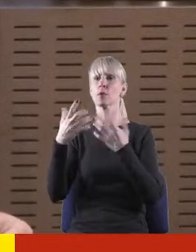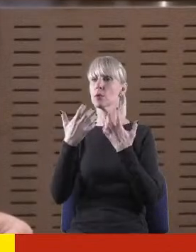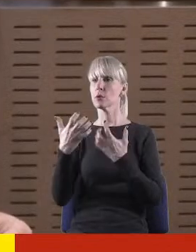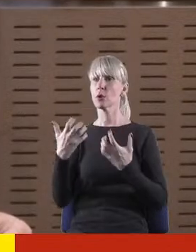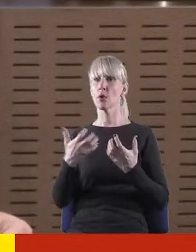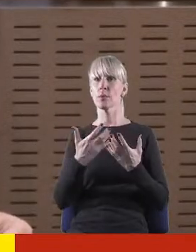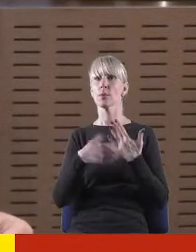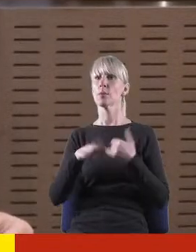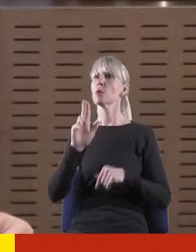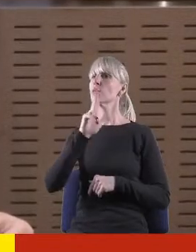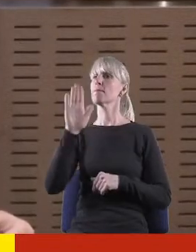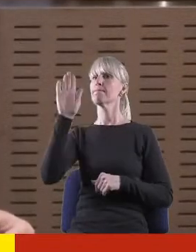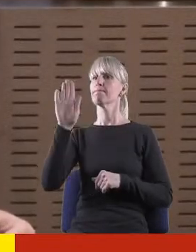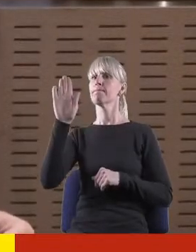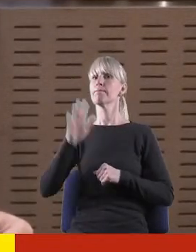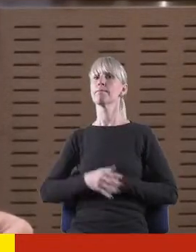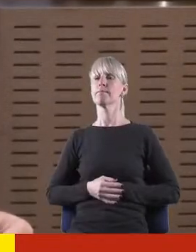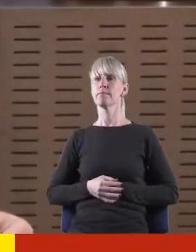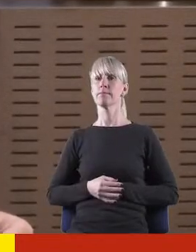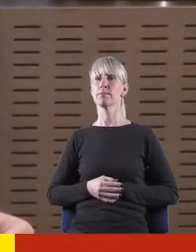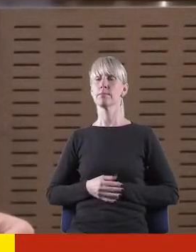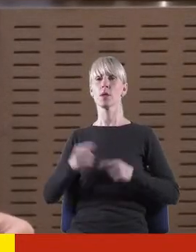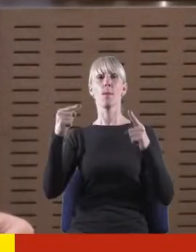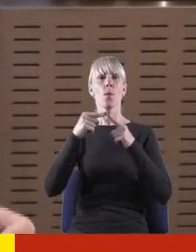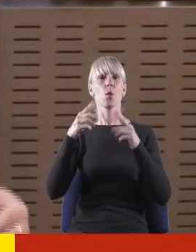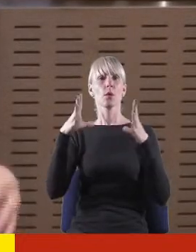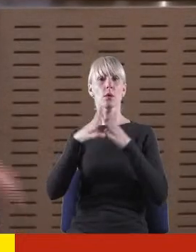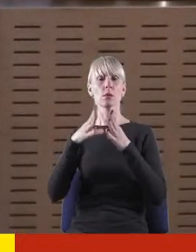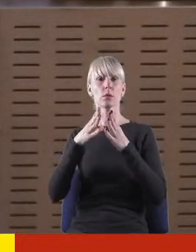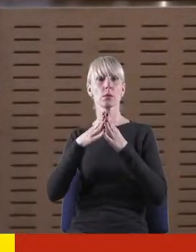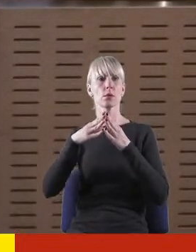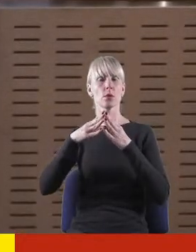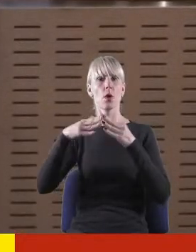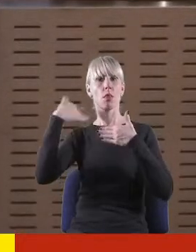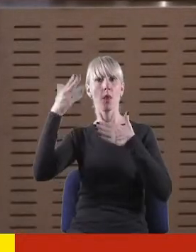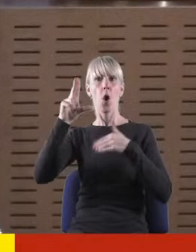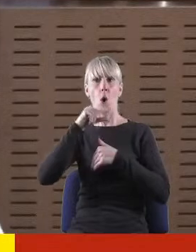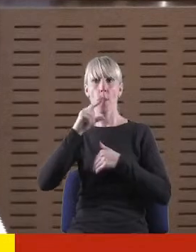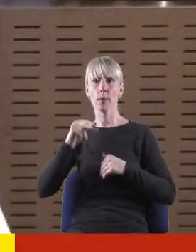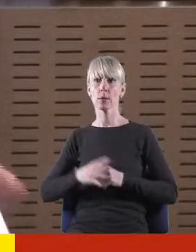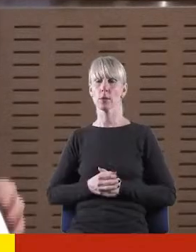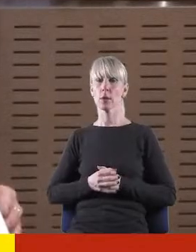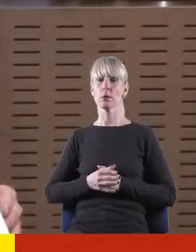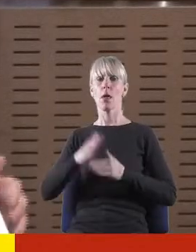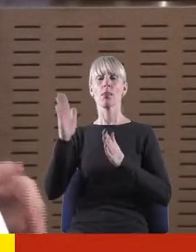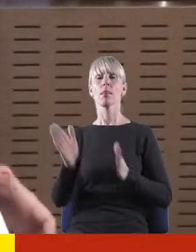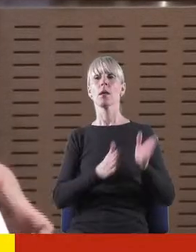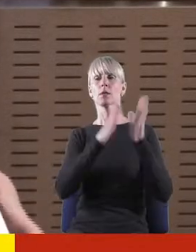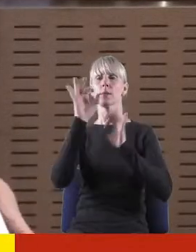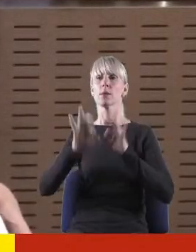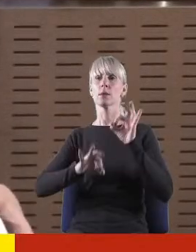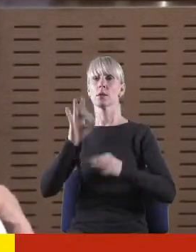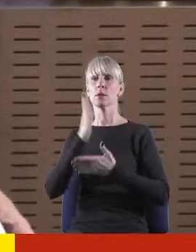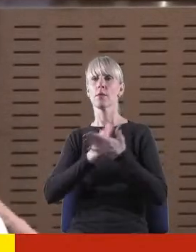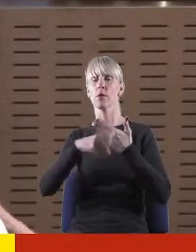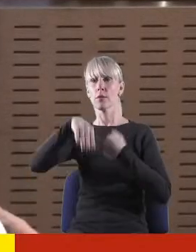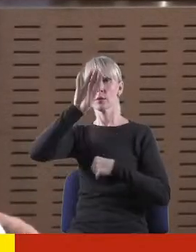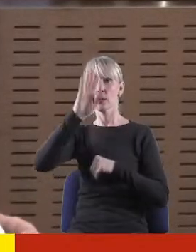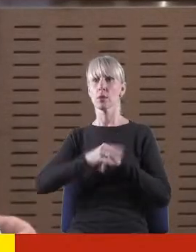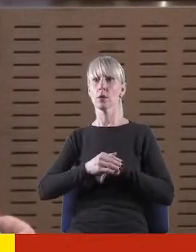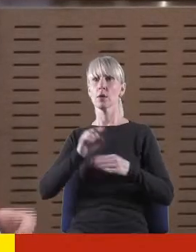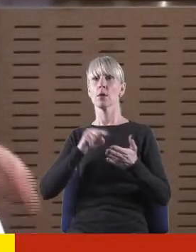jeszcze zabrać głos? W punkcie 10 komunikaty. Najbliższa sesja Województwa Łódzkiego zaplanowana jest na